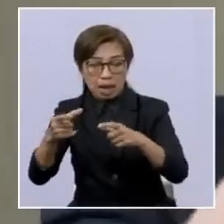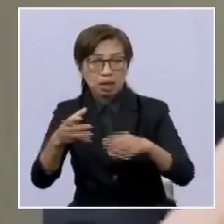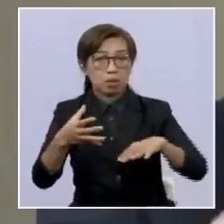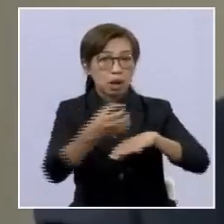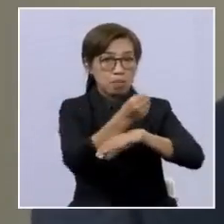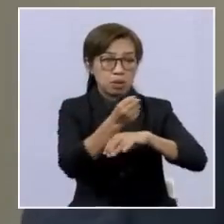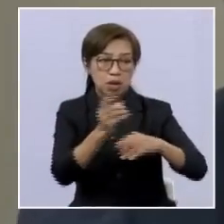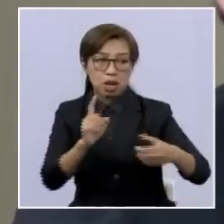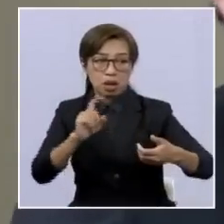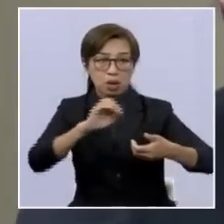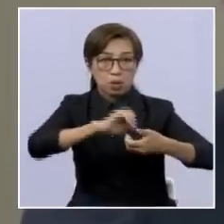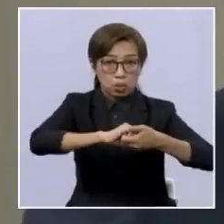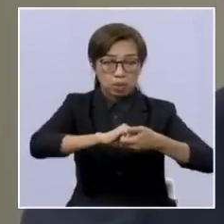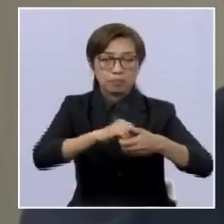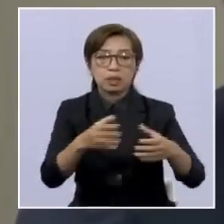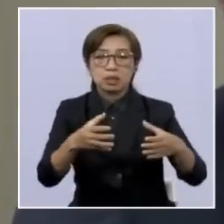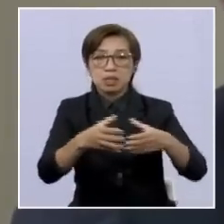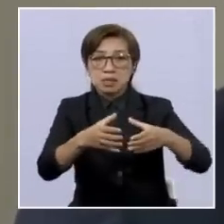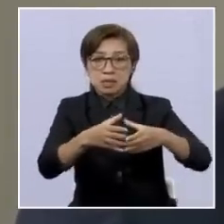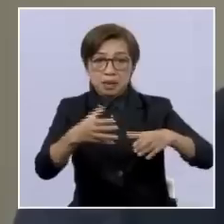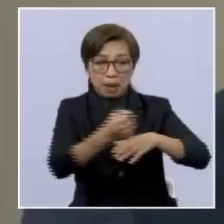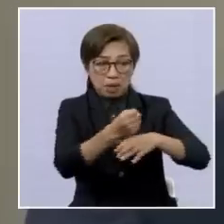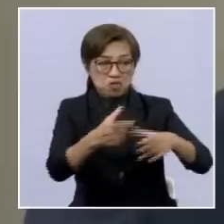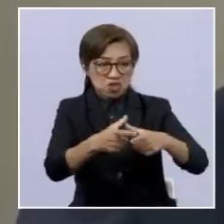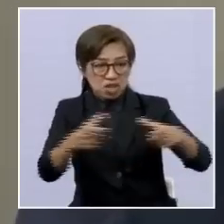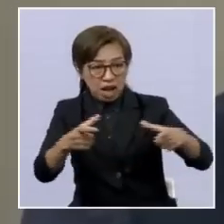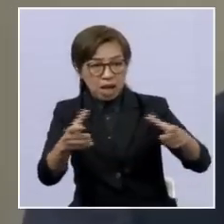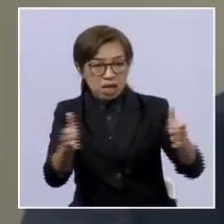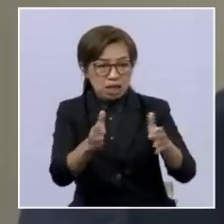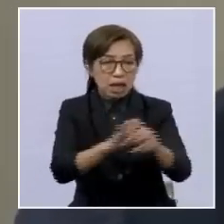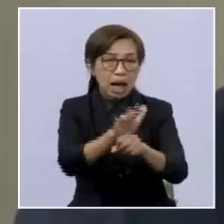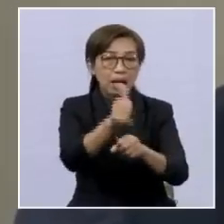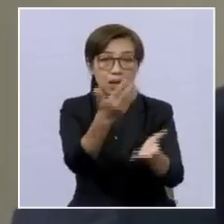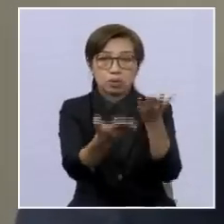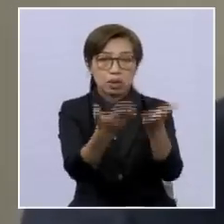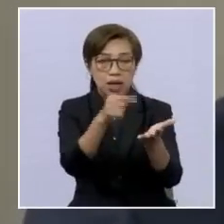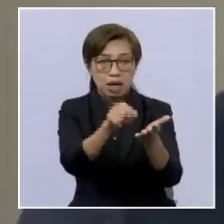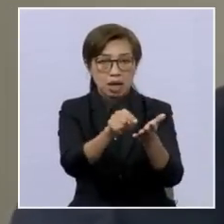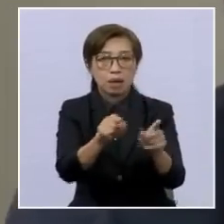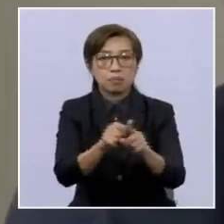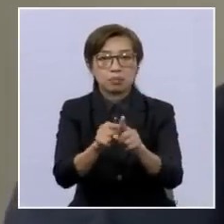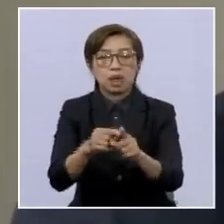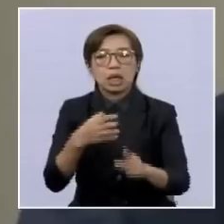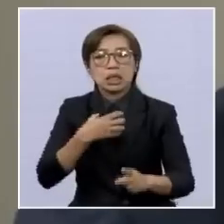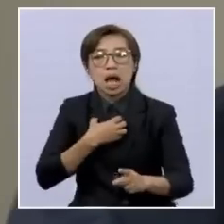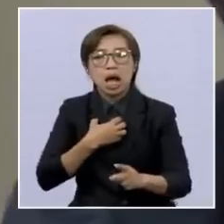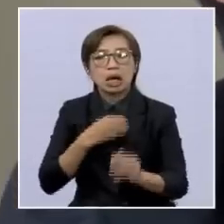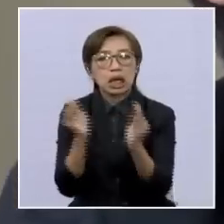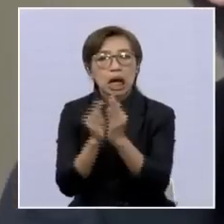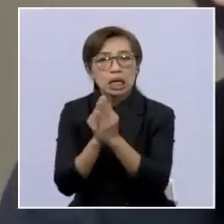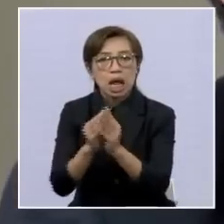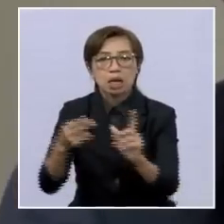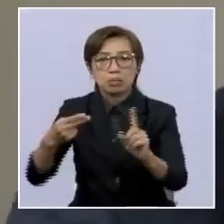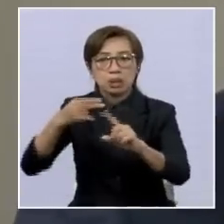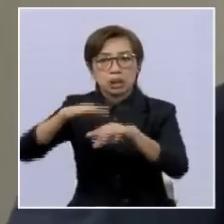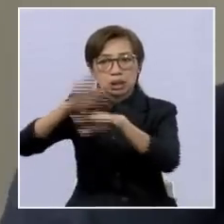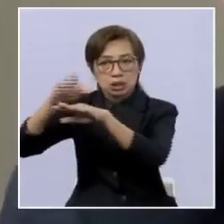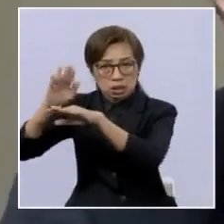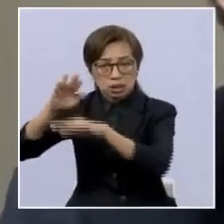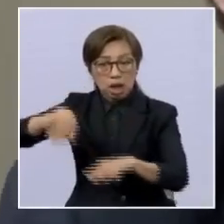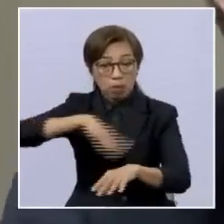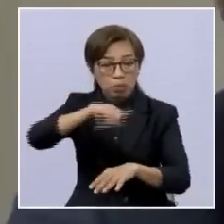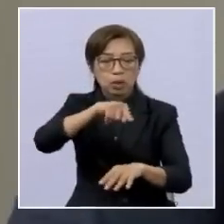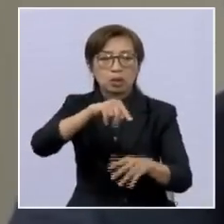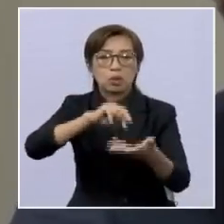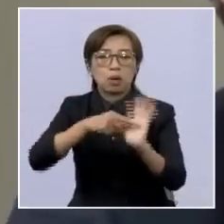พาะขนาดใหญ่และขนาดกลางที่เขาไม่ได้ต้องการแบบว่าเอ้ยต้องชนะทุกเขต ครับ แต่ขอเก็บคะแนนให้ได้หลักหมื่นทุกเขตมันก็เ